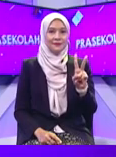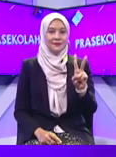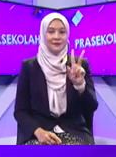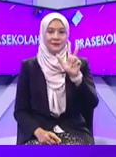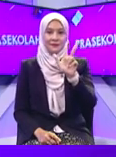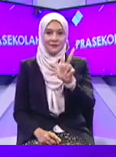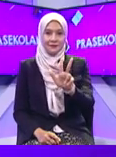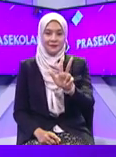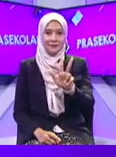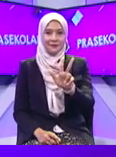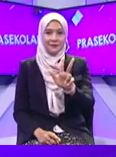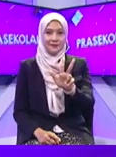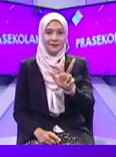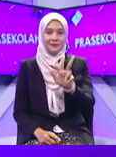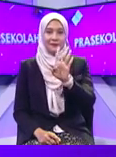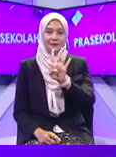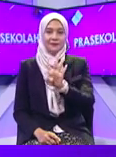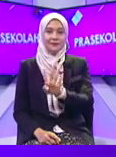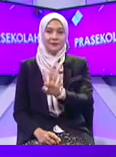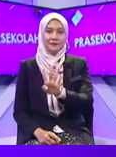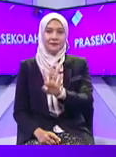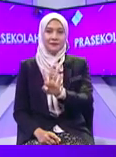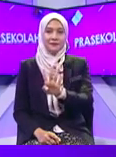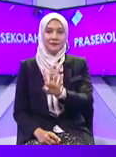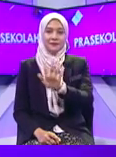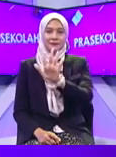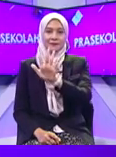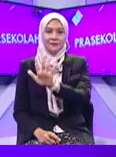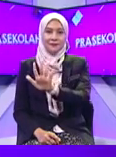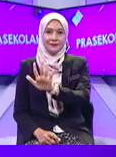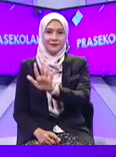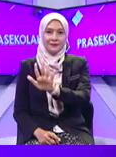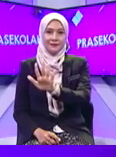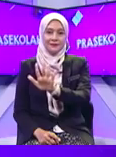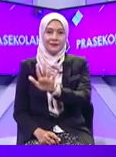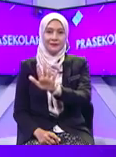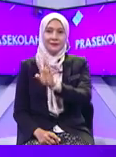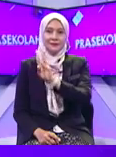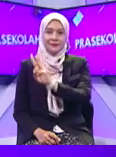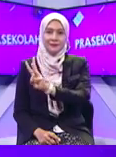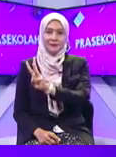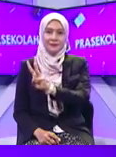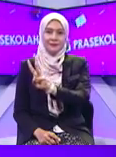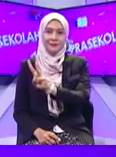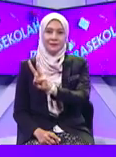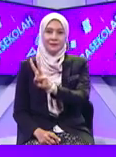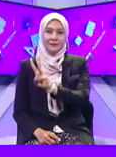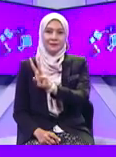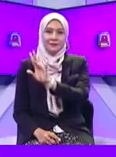tiga empat lima enam